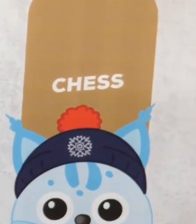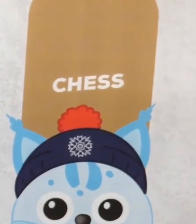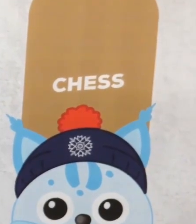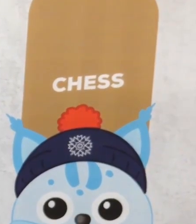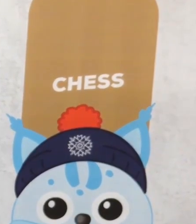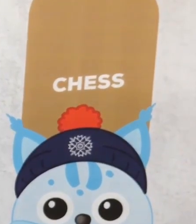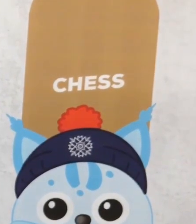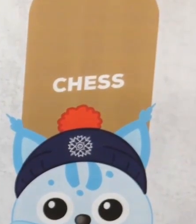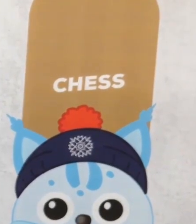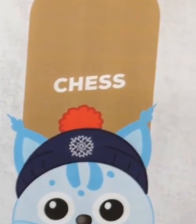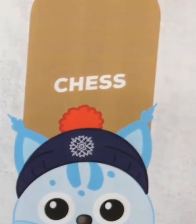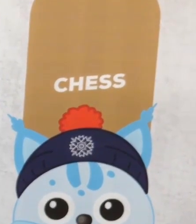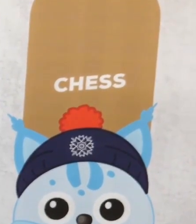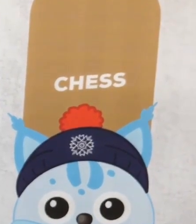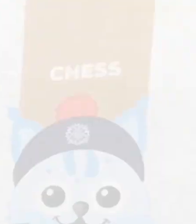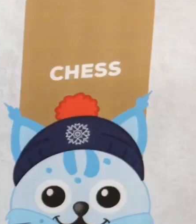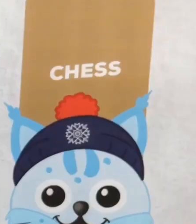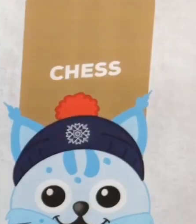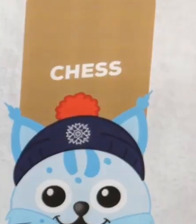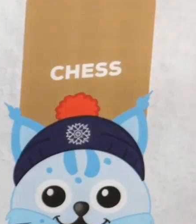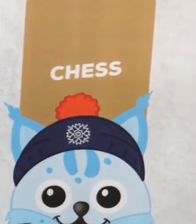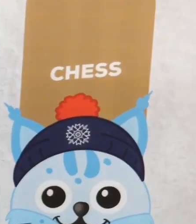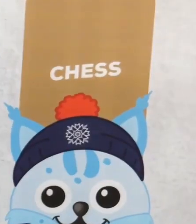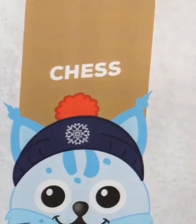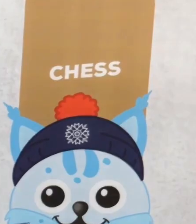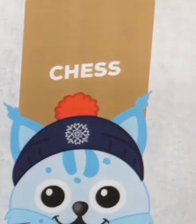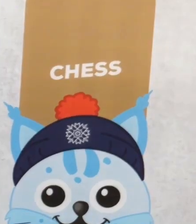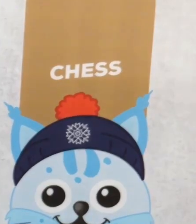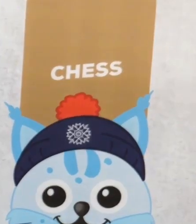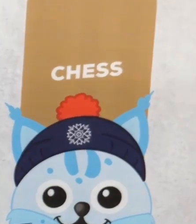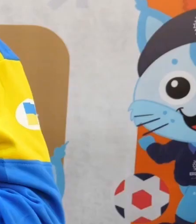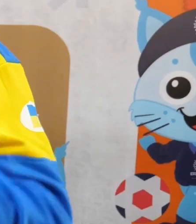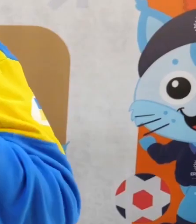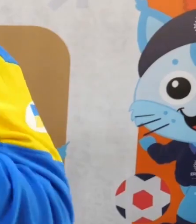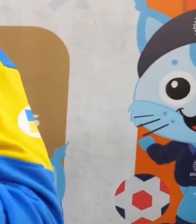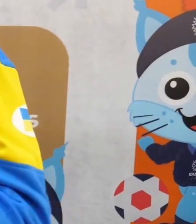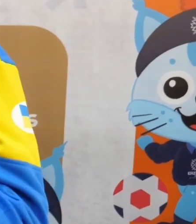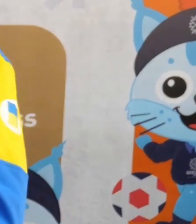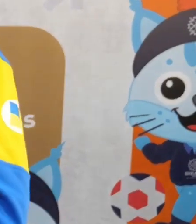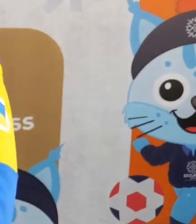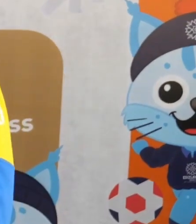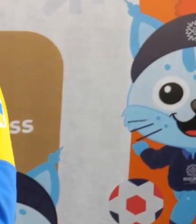Ми намагалися, боролися. Я здивувалася.